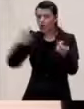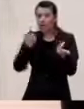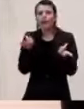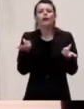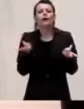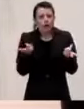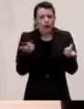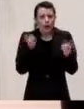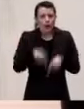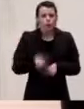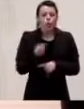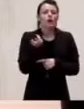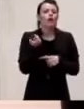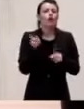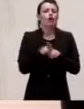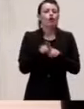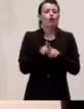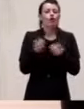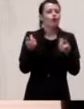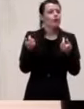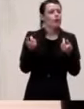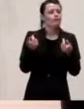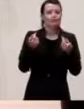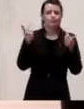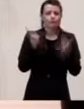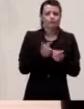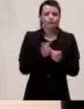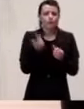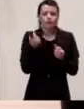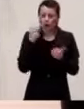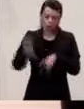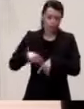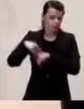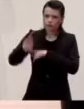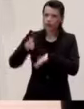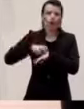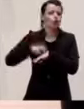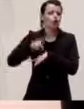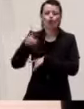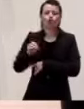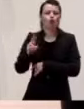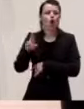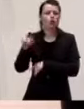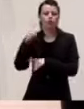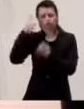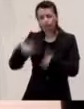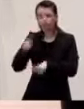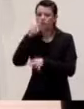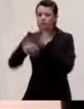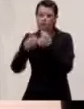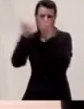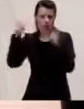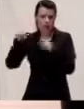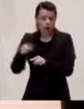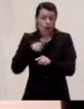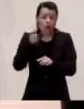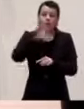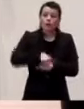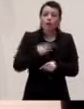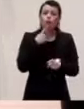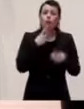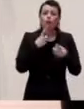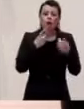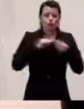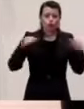nonostante fossero stati significativamente, poi lo dirà il dottor Zoli anche da qualche dato quantitativo, sono stati aumentati fino